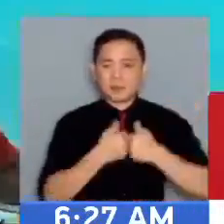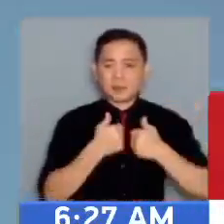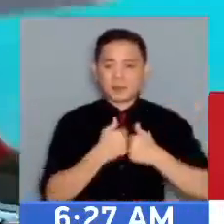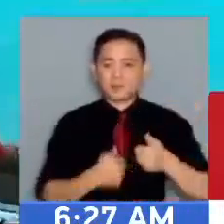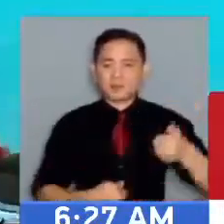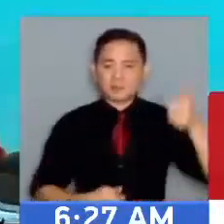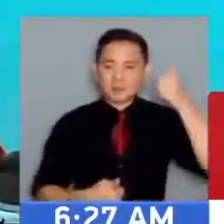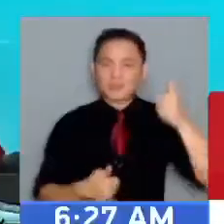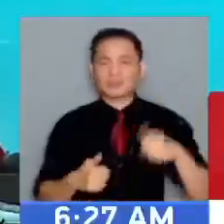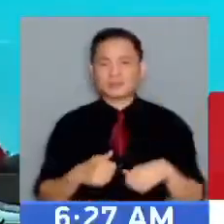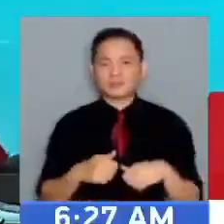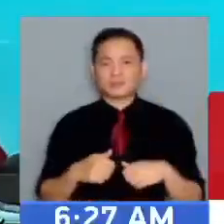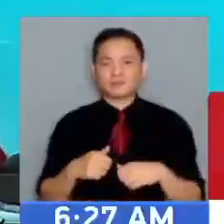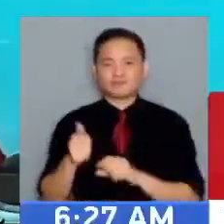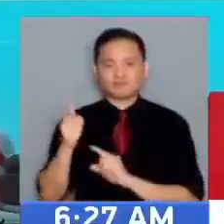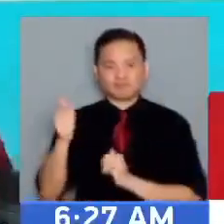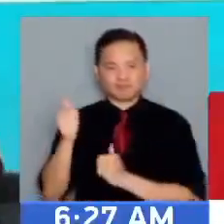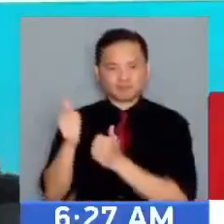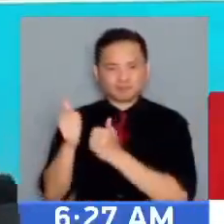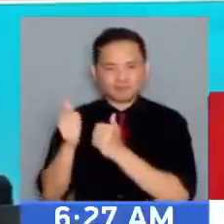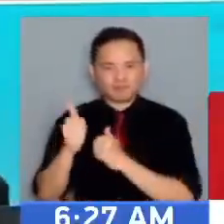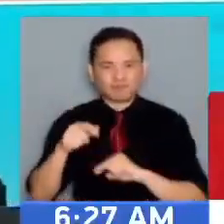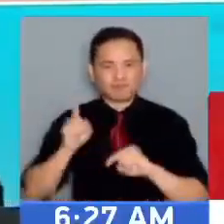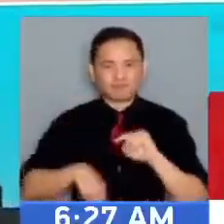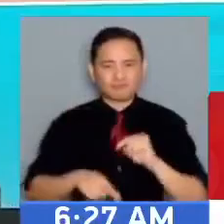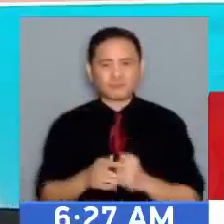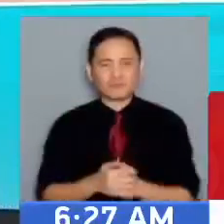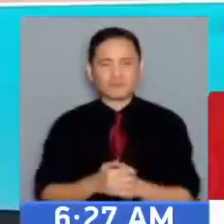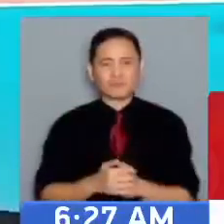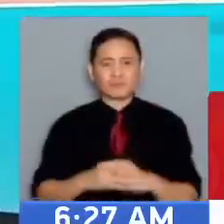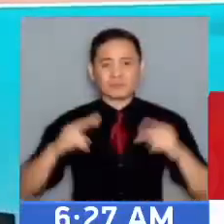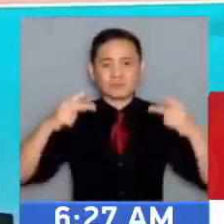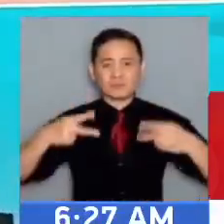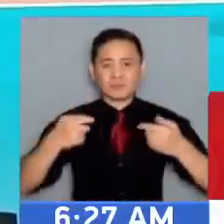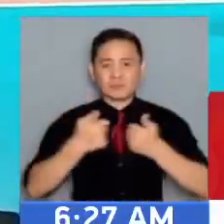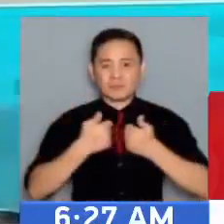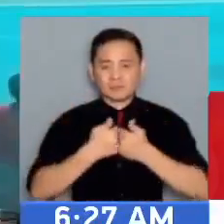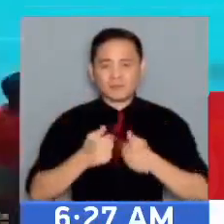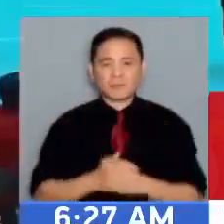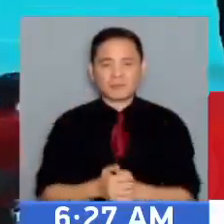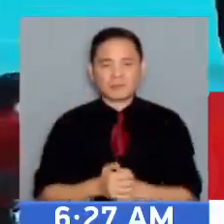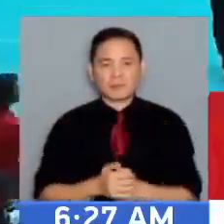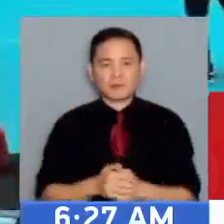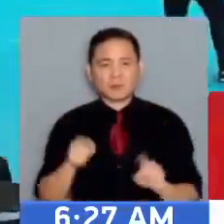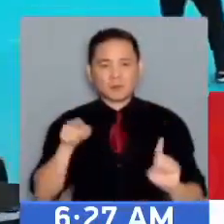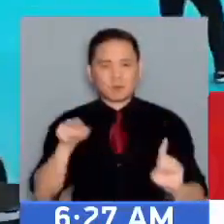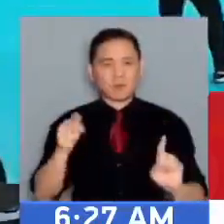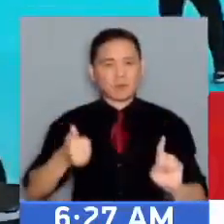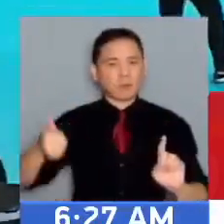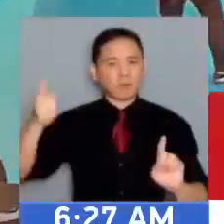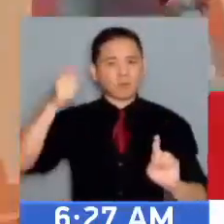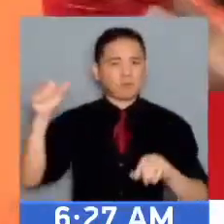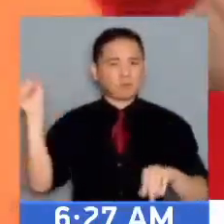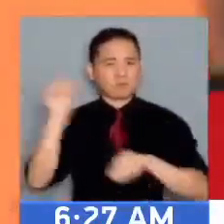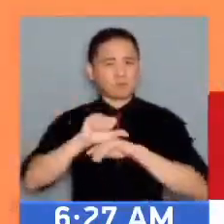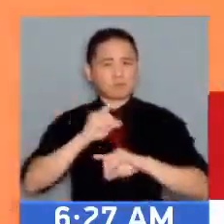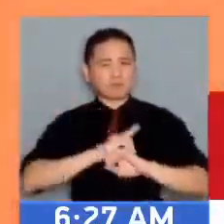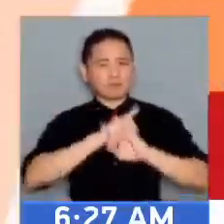ang Lady Cardinals. Pagdating ng second set, lumakas ang opensa ng Mapua pero hindi ito umubra sa depensa ng